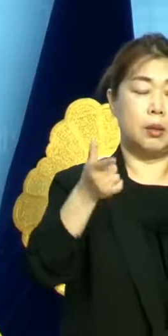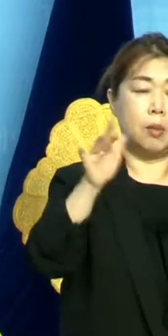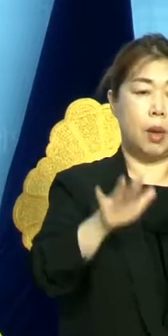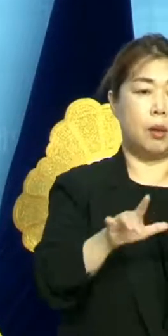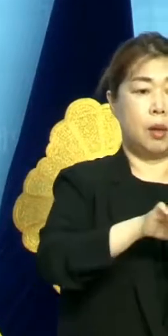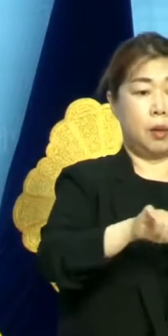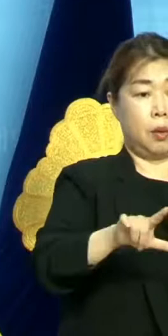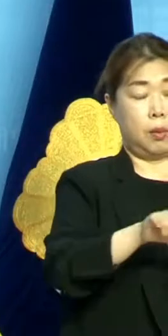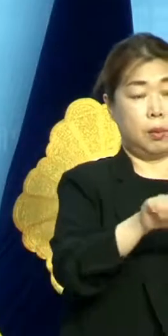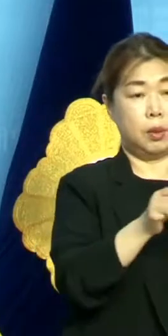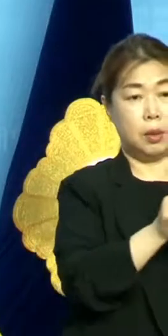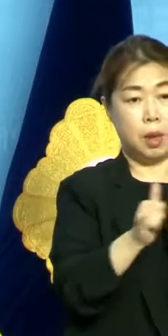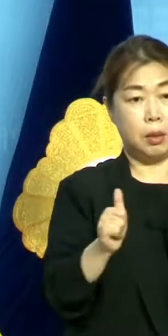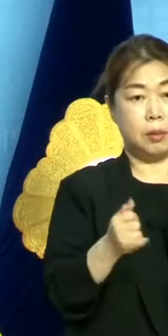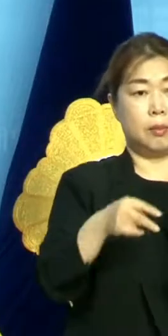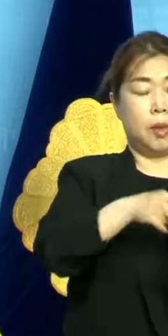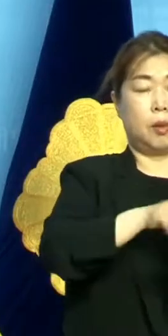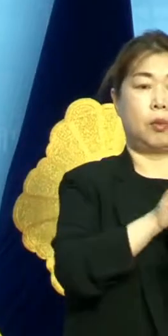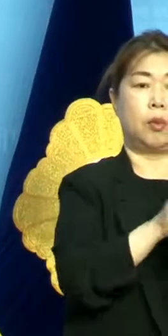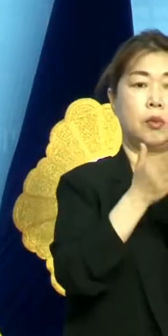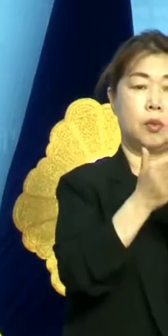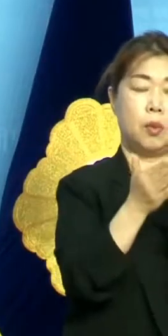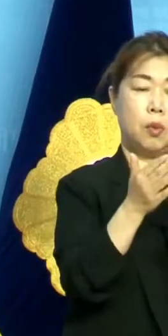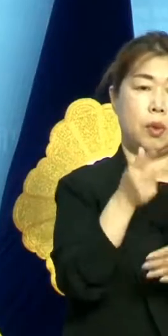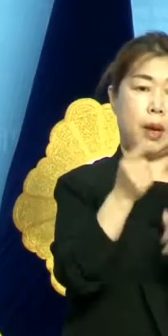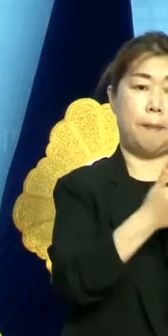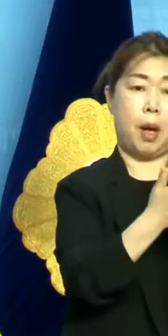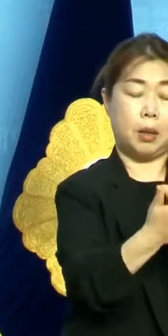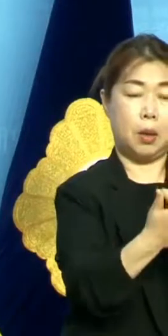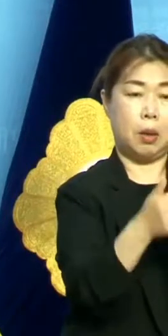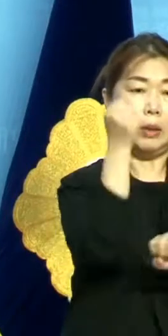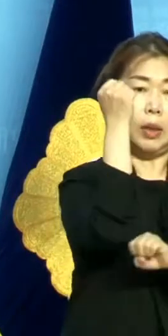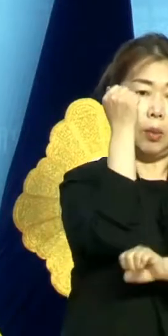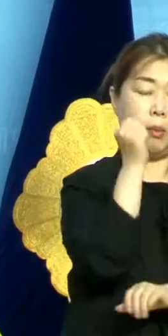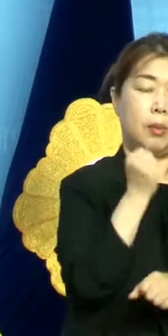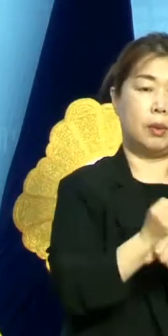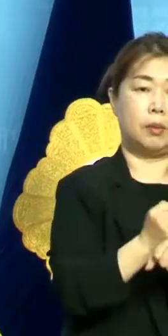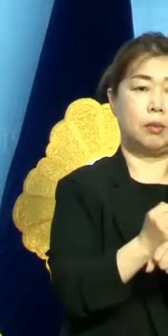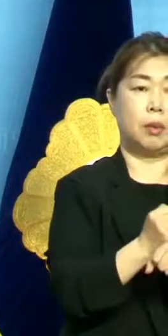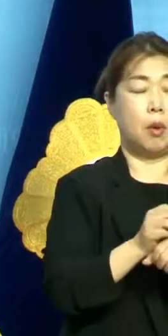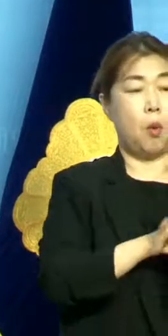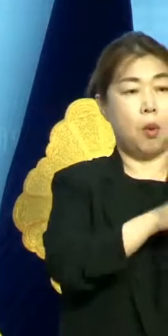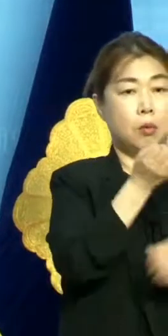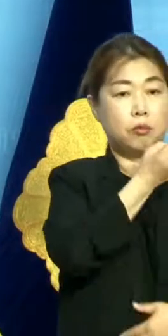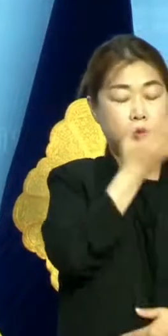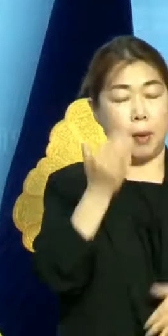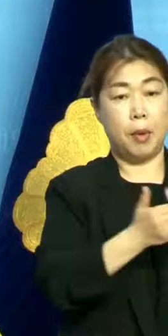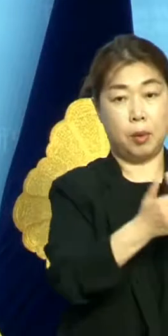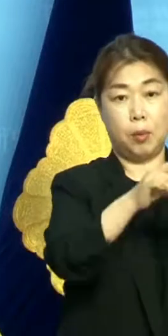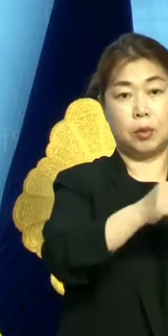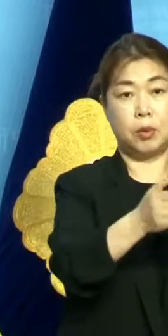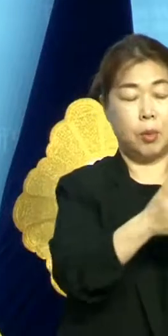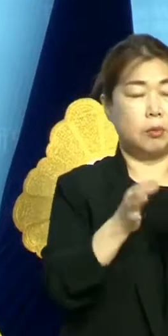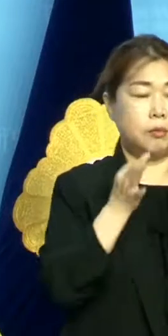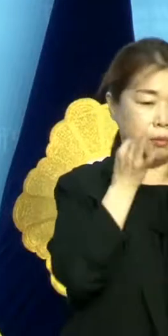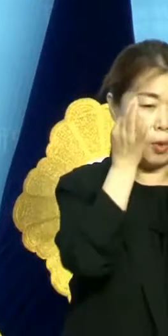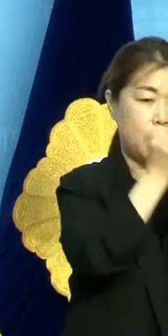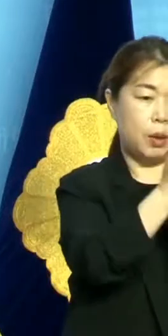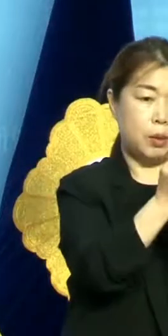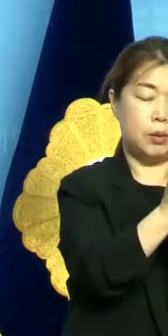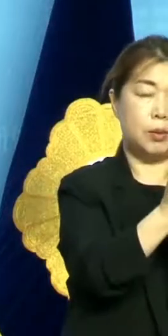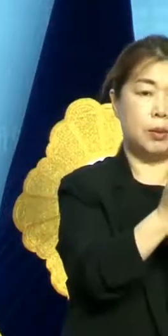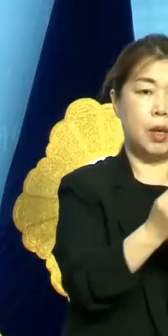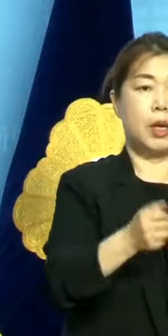회복과 K-방역 성공의 시금석이었습니다. 코로나19 대규모 유행을 막기 위한 최선의